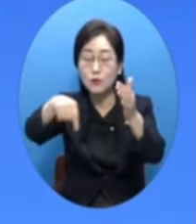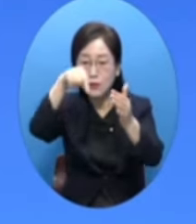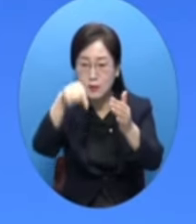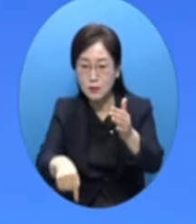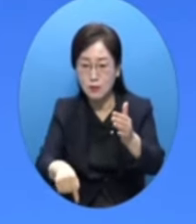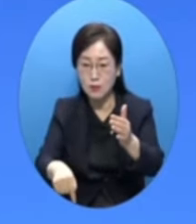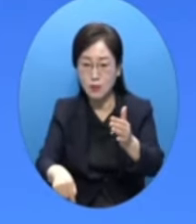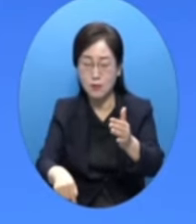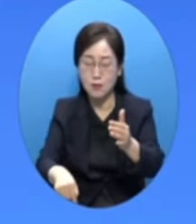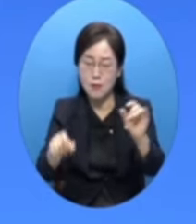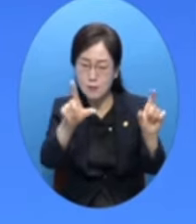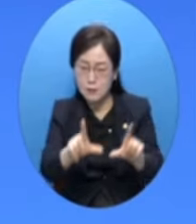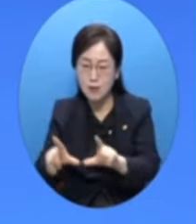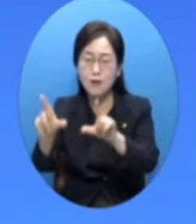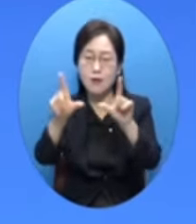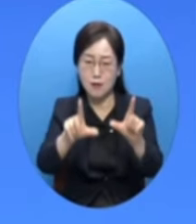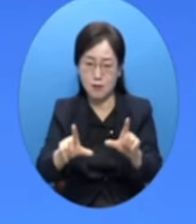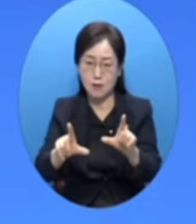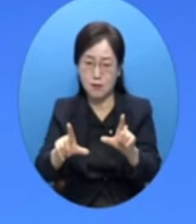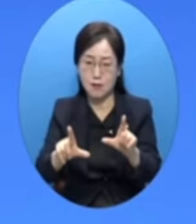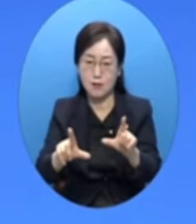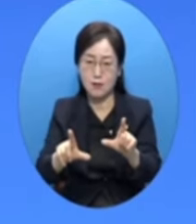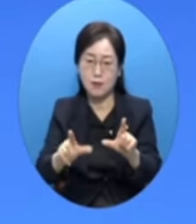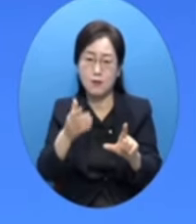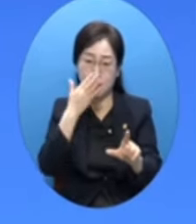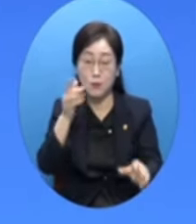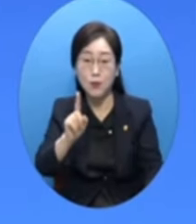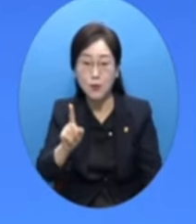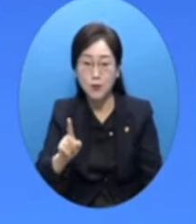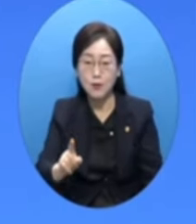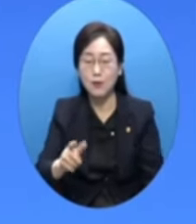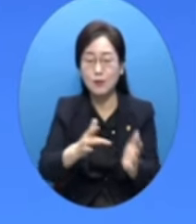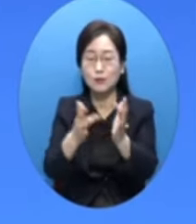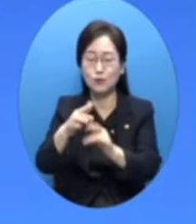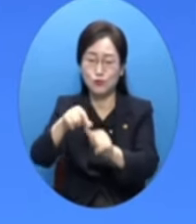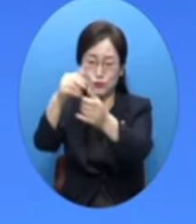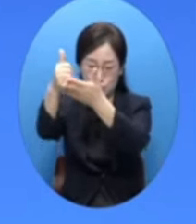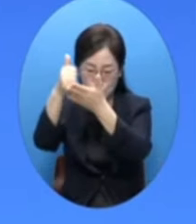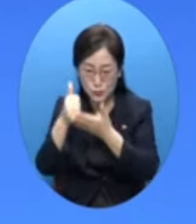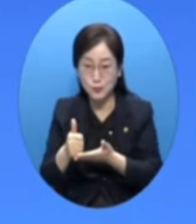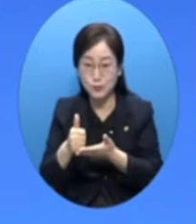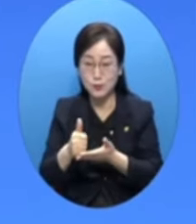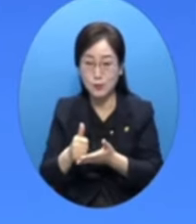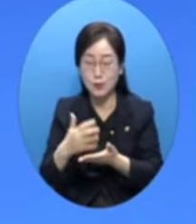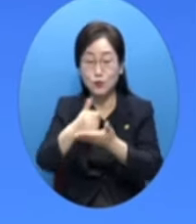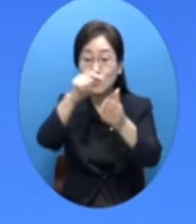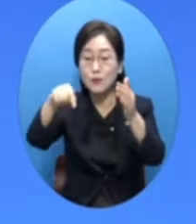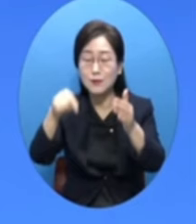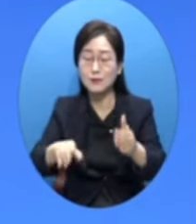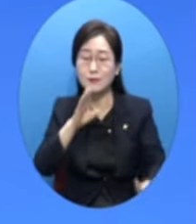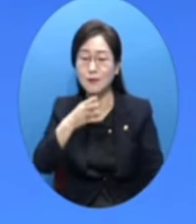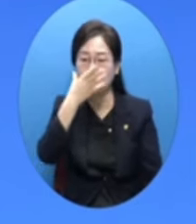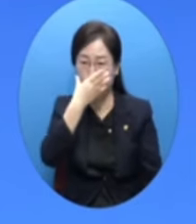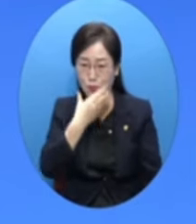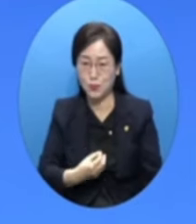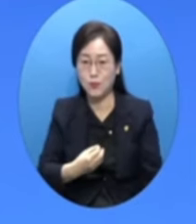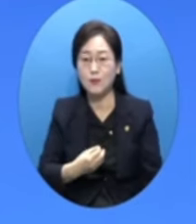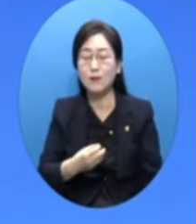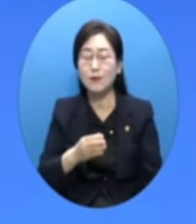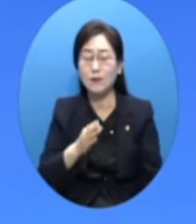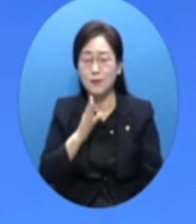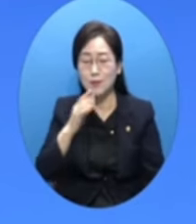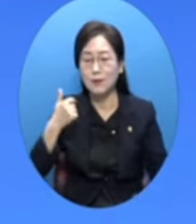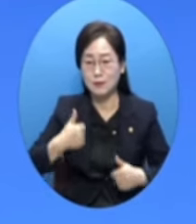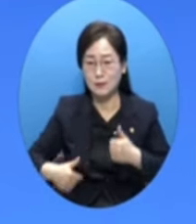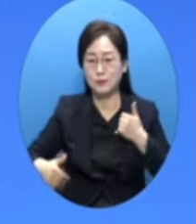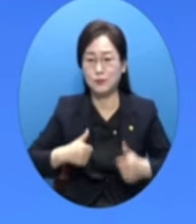살 수가 있습니다. 예수님을 나의 구세주로 나의 주님을 모시고 살아갈 때 우리는 주님 안에서 참된 행복과 참된 기쁨을